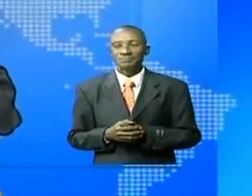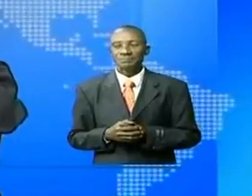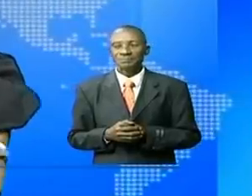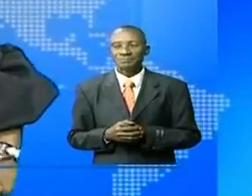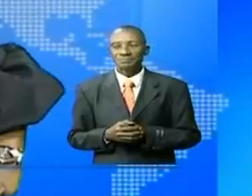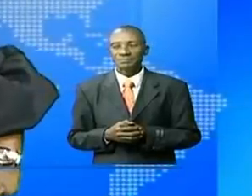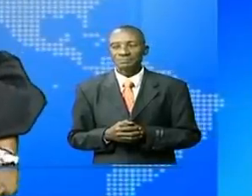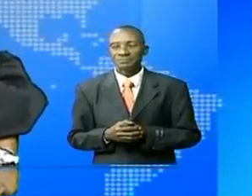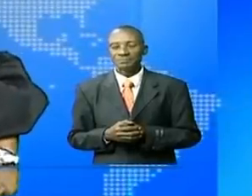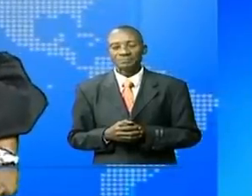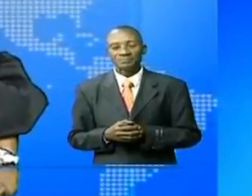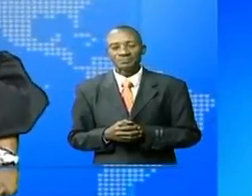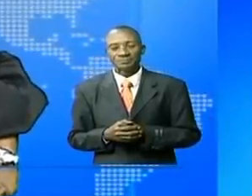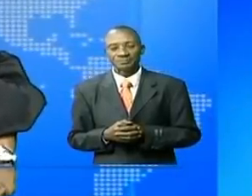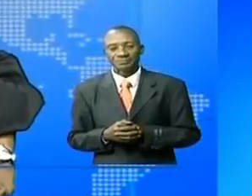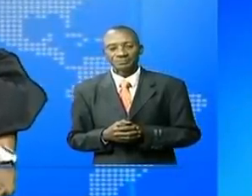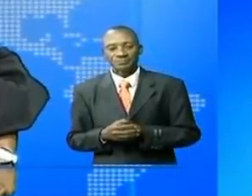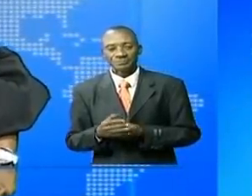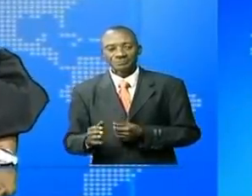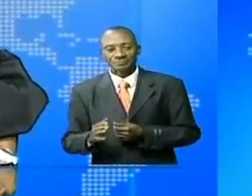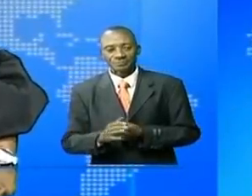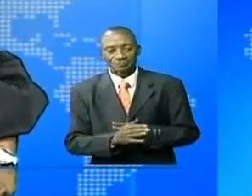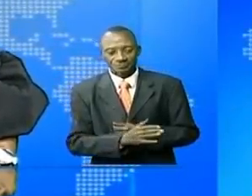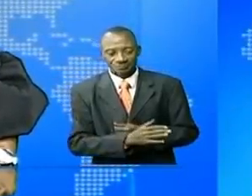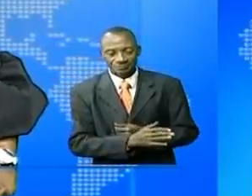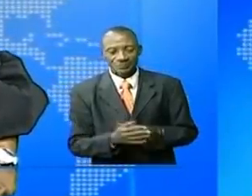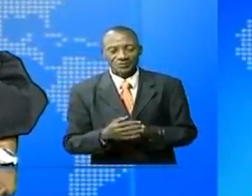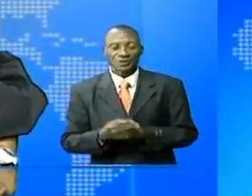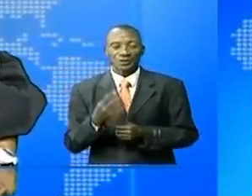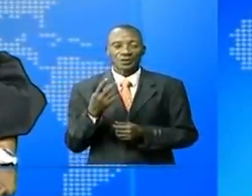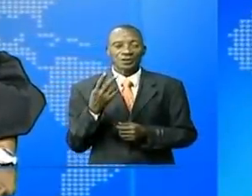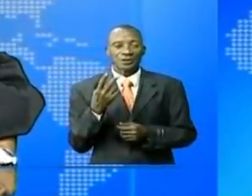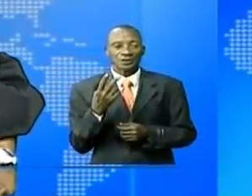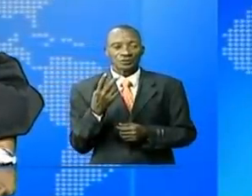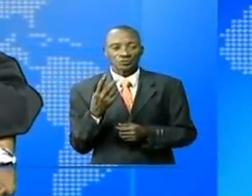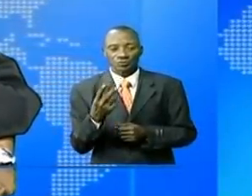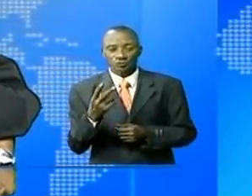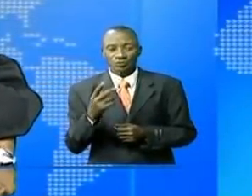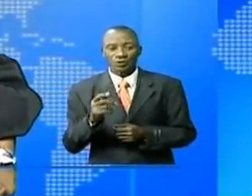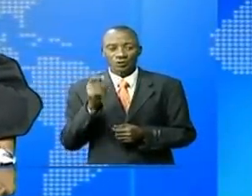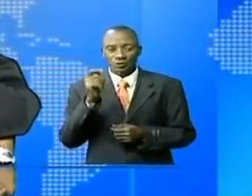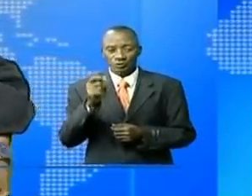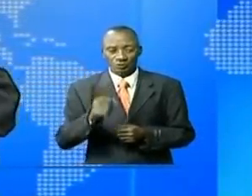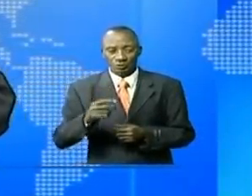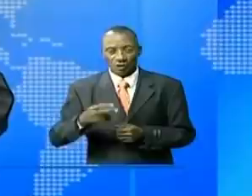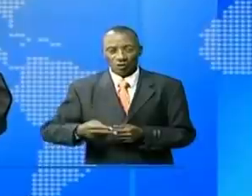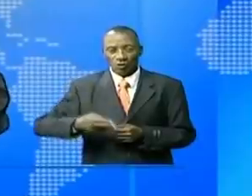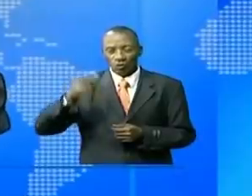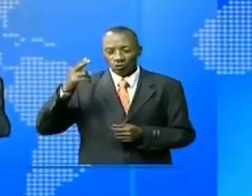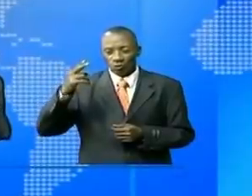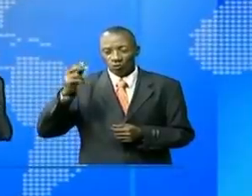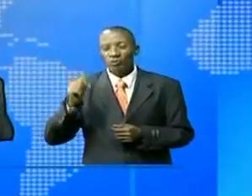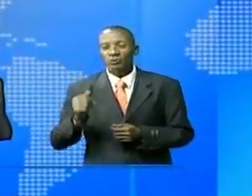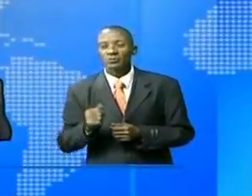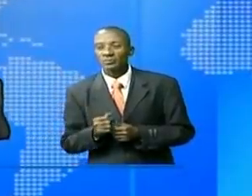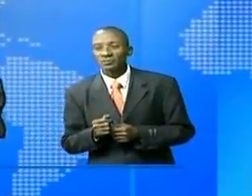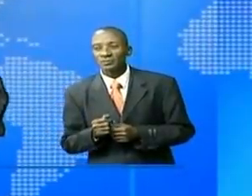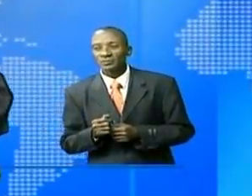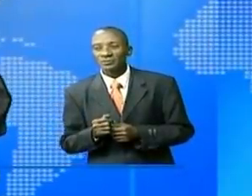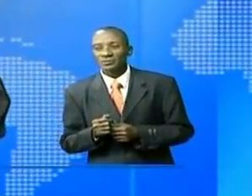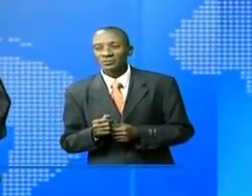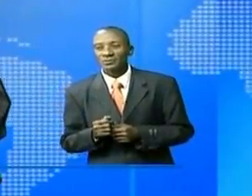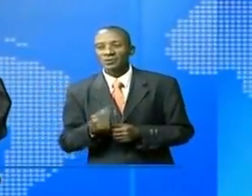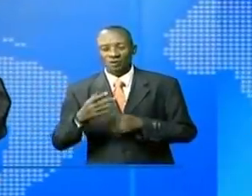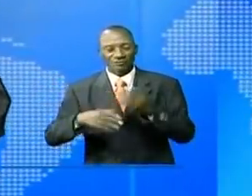Kenge Zebaz et Ngobokolo, deux entités de la chefferie de Kakoué, ont constitué la dernière étape de la mission